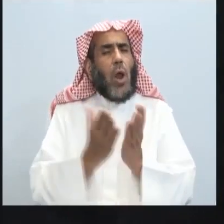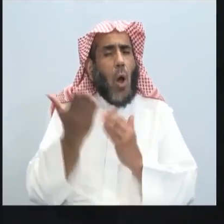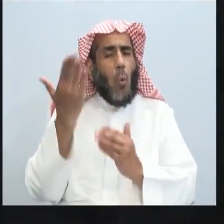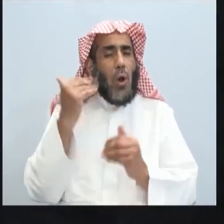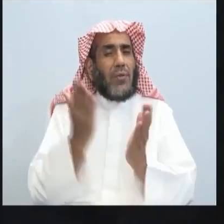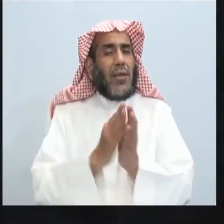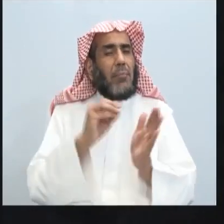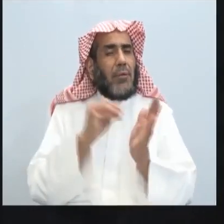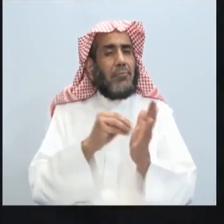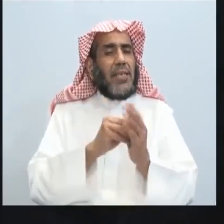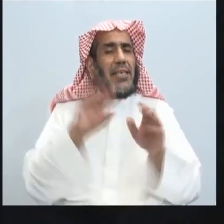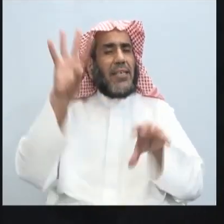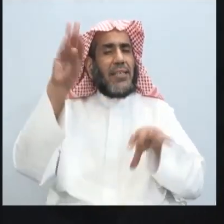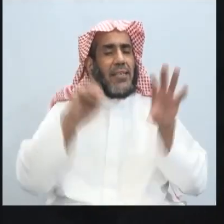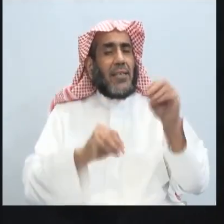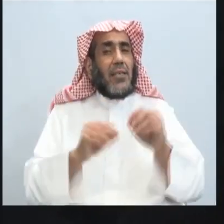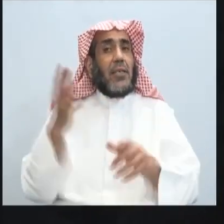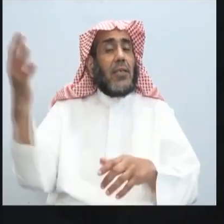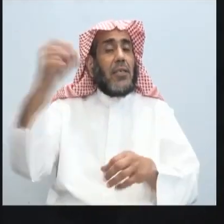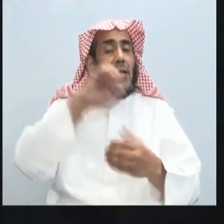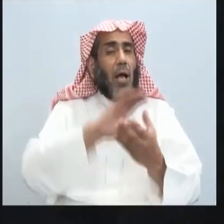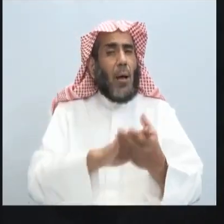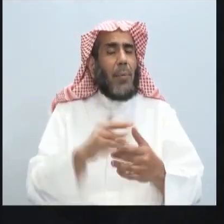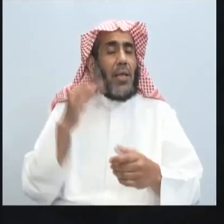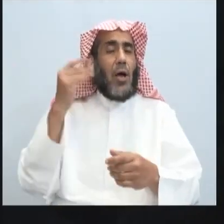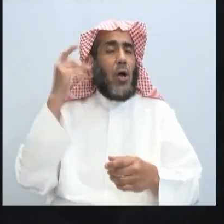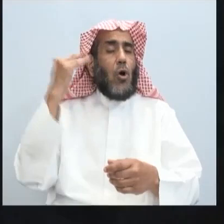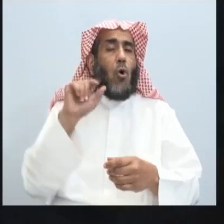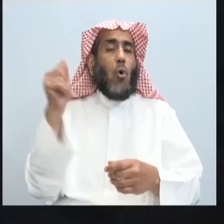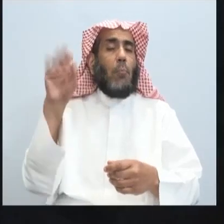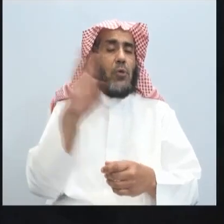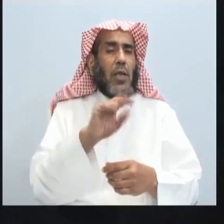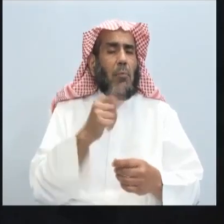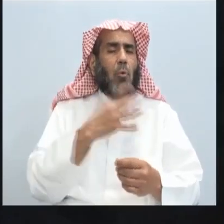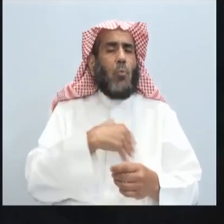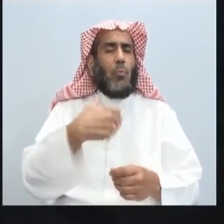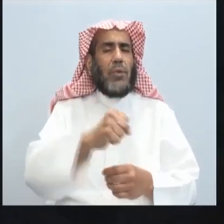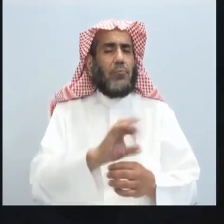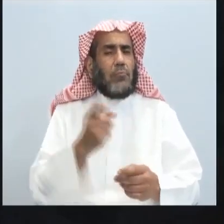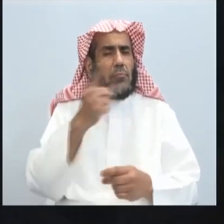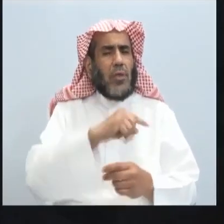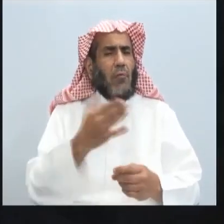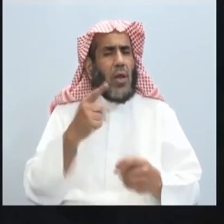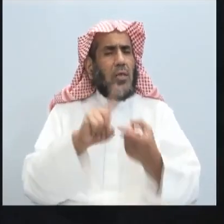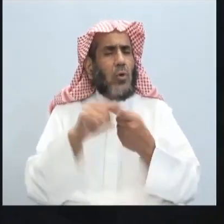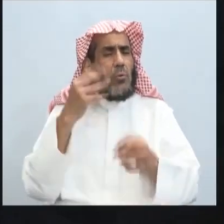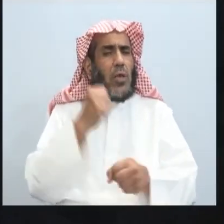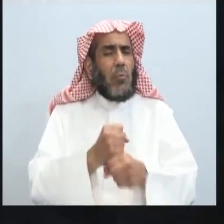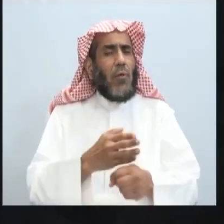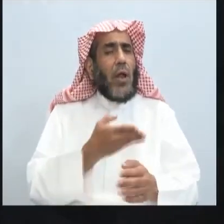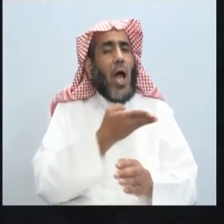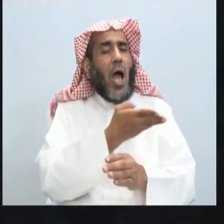الدرس الماضي عن قصه الصحابيه ام المؤمنين ام سلمه رضي الله عنها وكيف انها ا